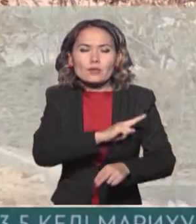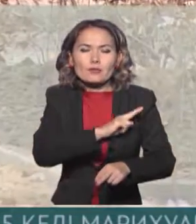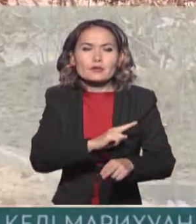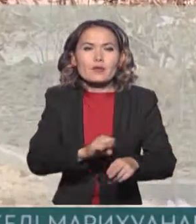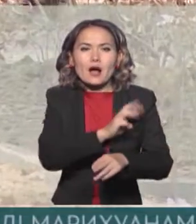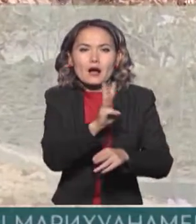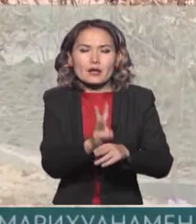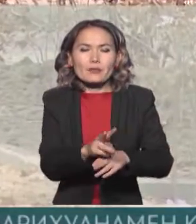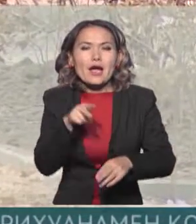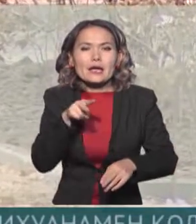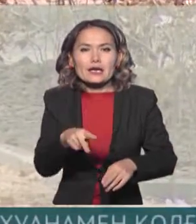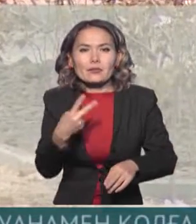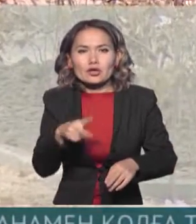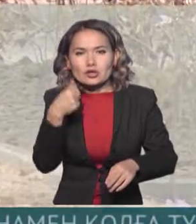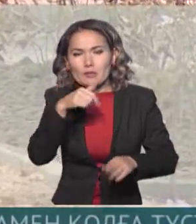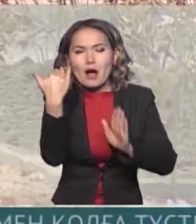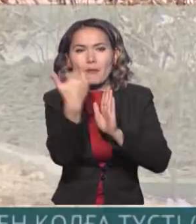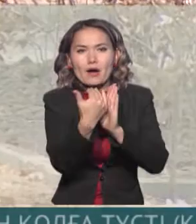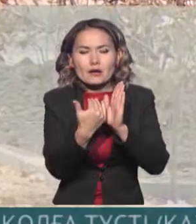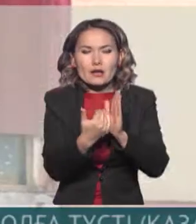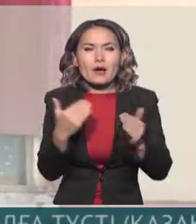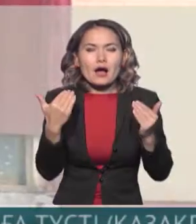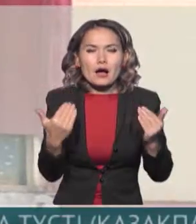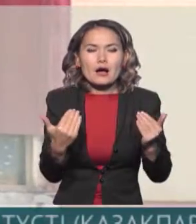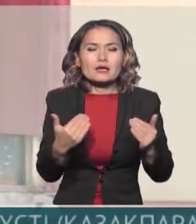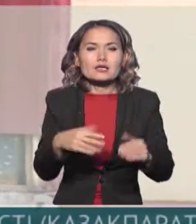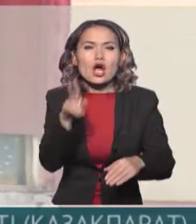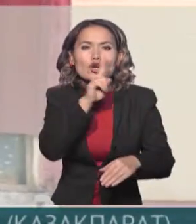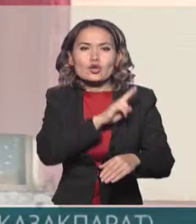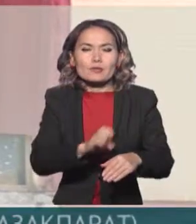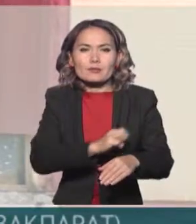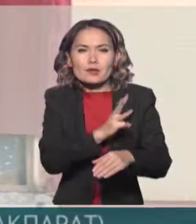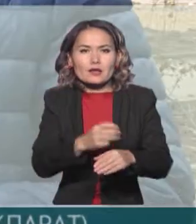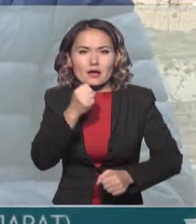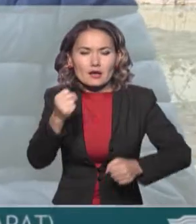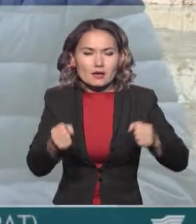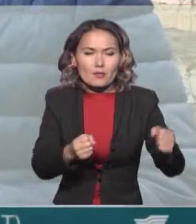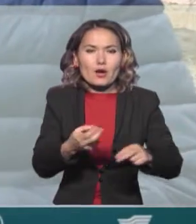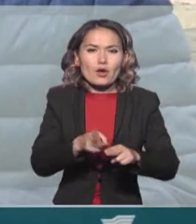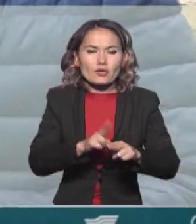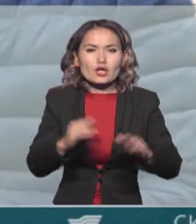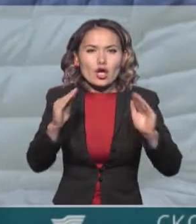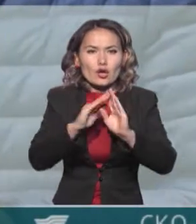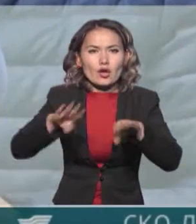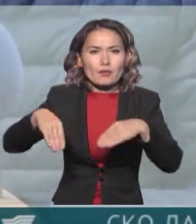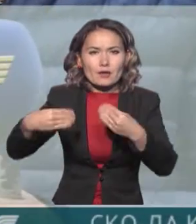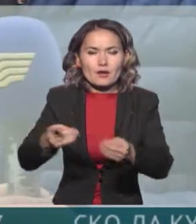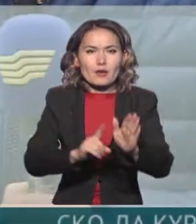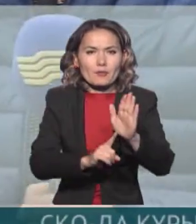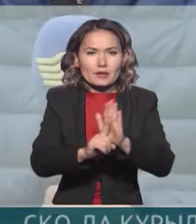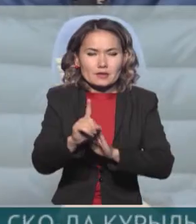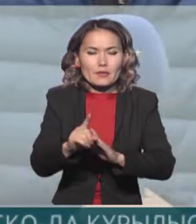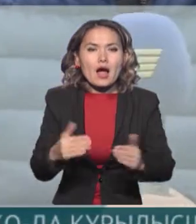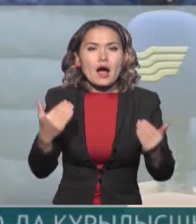2020 бағдарламасы бойынша екі қолға бір күрек тапқан тұрғындар енді қоныс тойын тойламақ. Калачи мен Красногорск елді мекендерінің көшіп